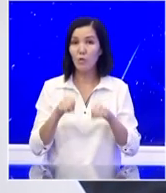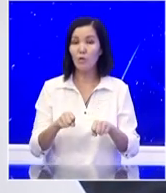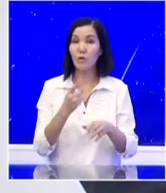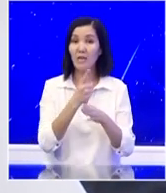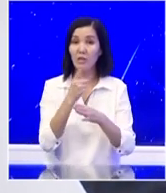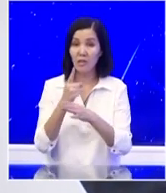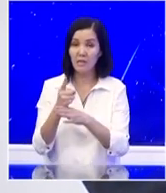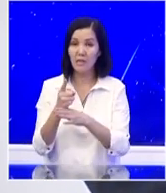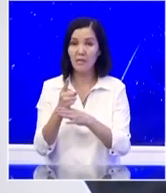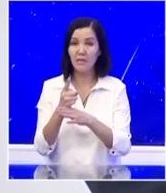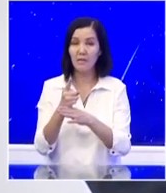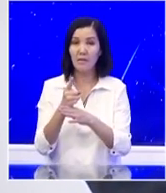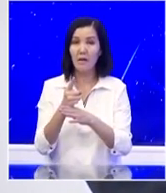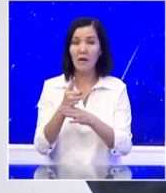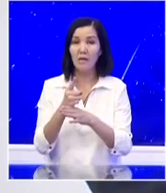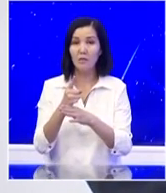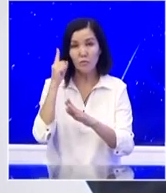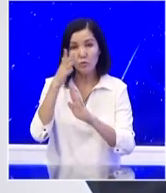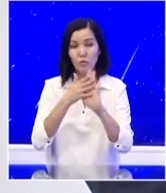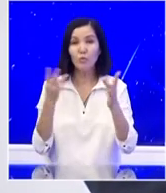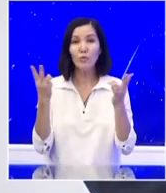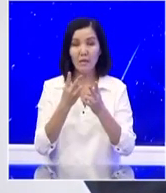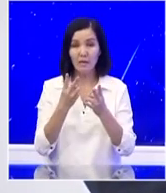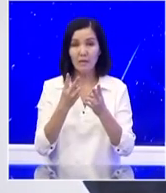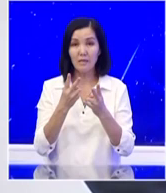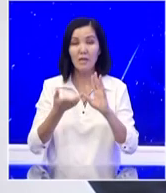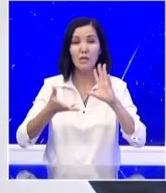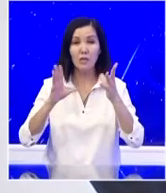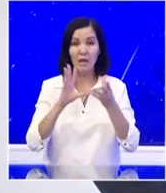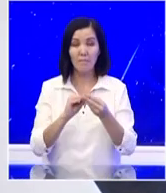шектейтін атап өткен жөн. Жалпы